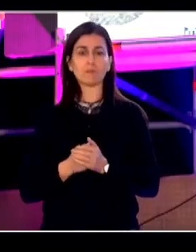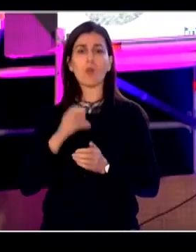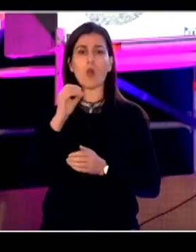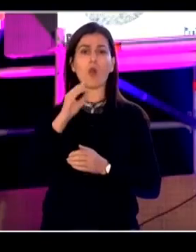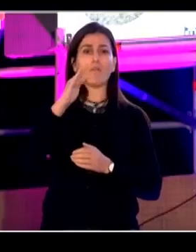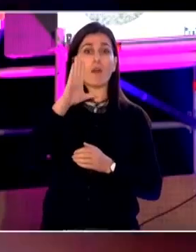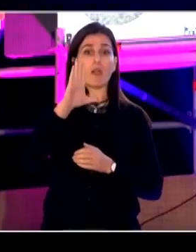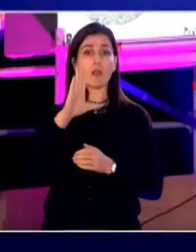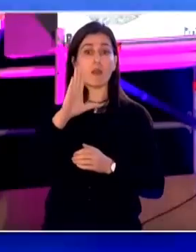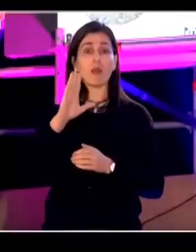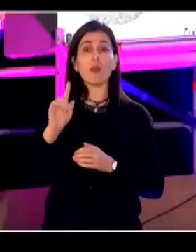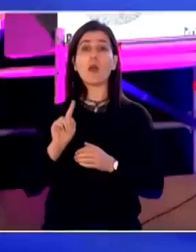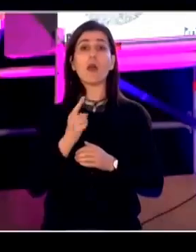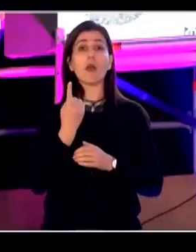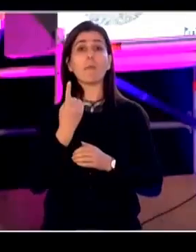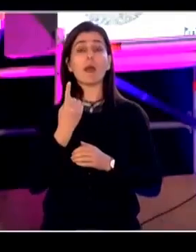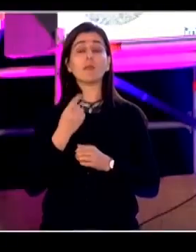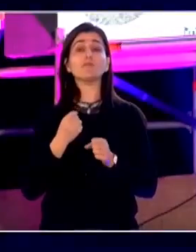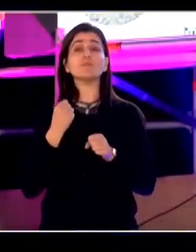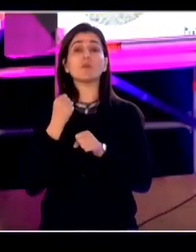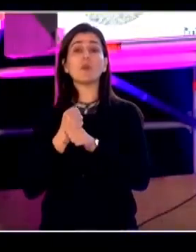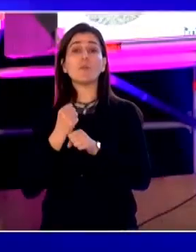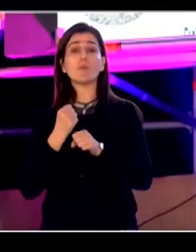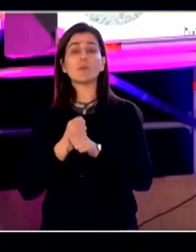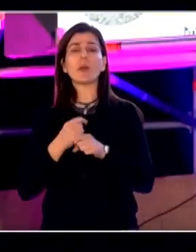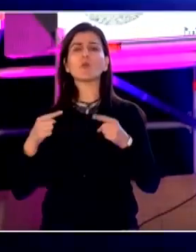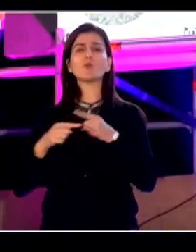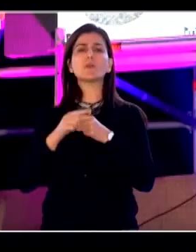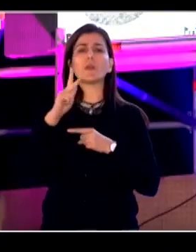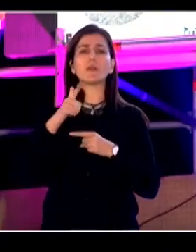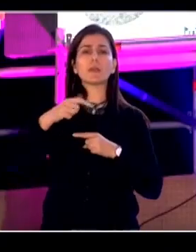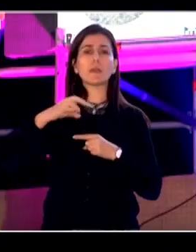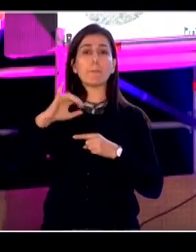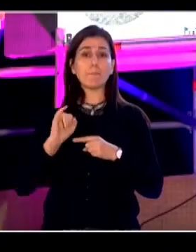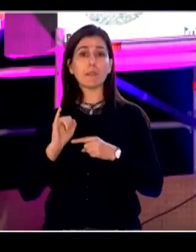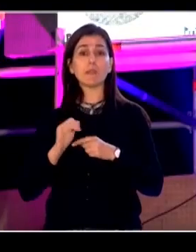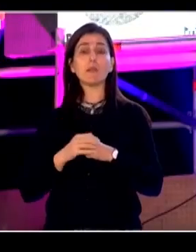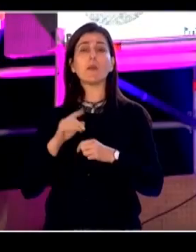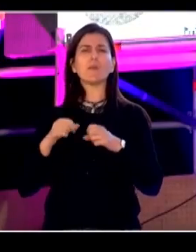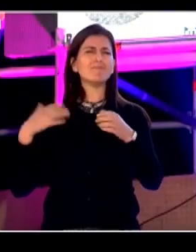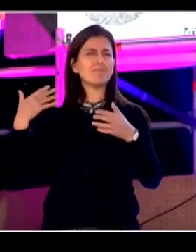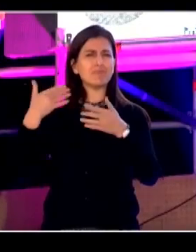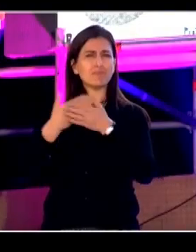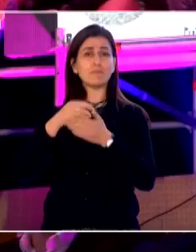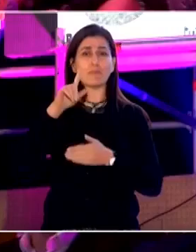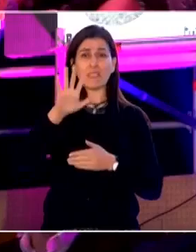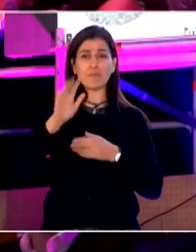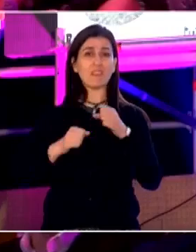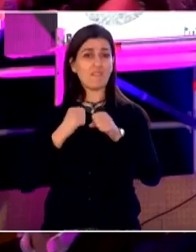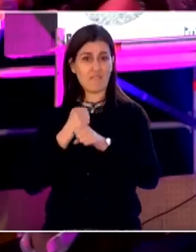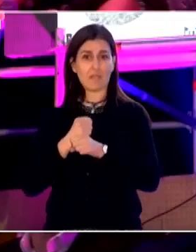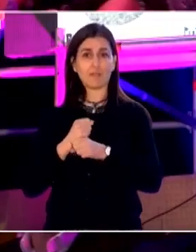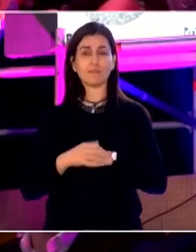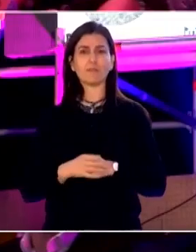ka filluar me forcë të çmontojë logjistikën kriminale të akumuluar për gjatë tyre viteve. Të gjithë